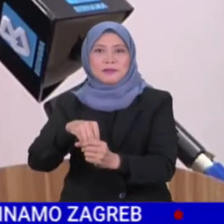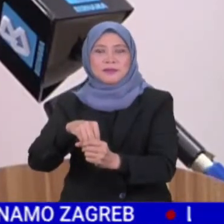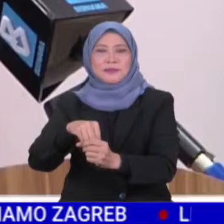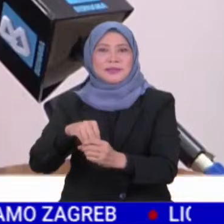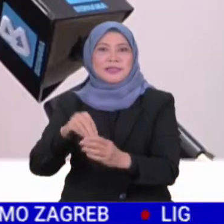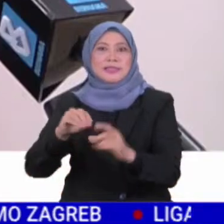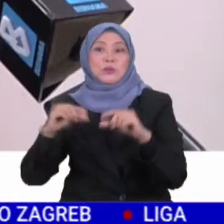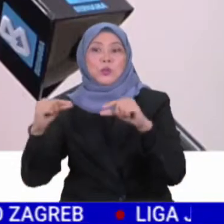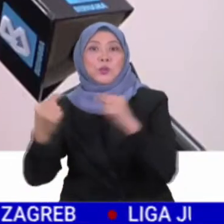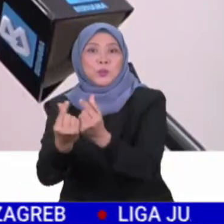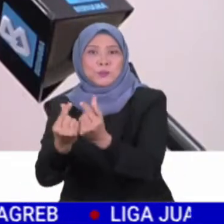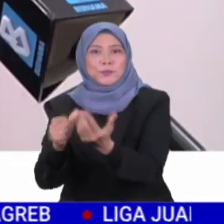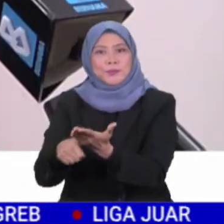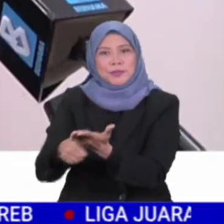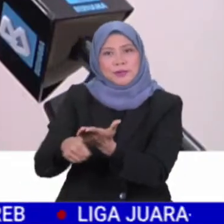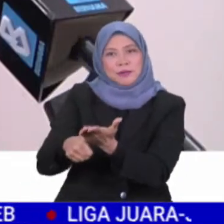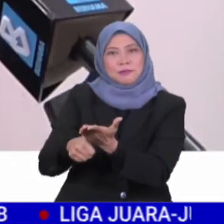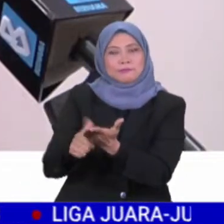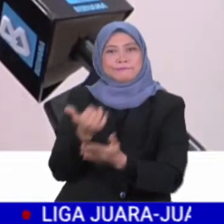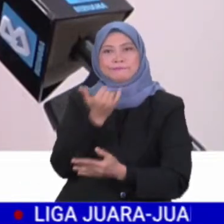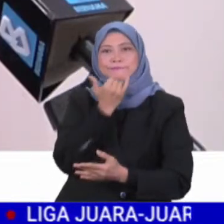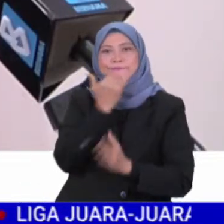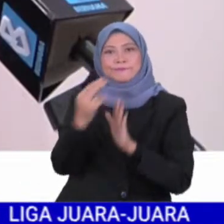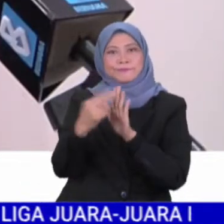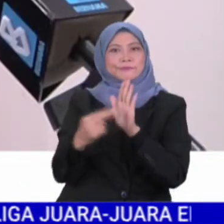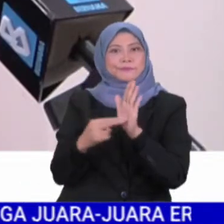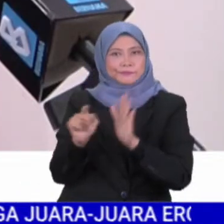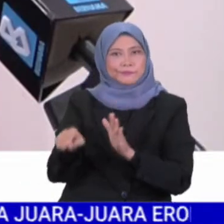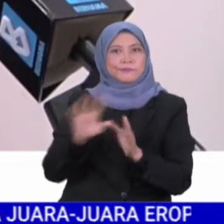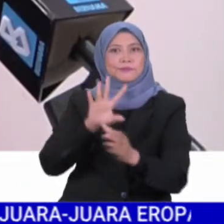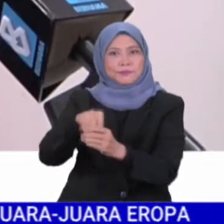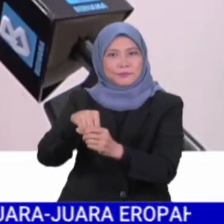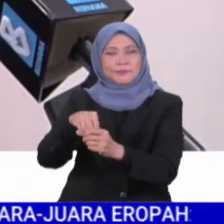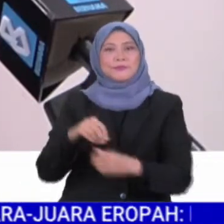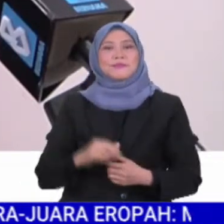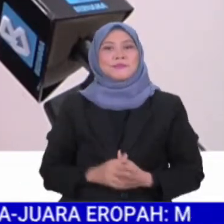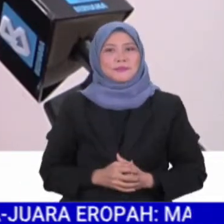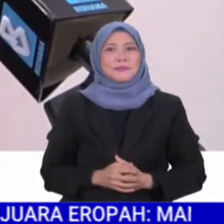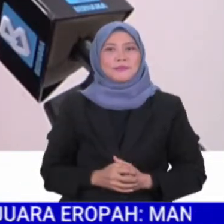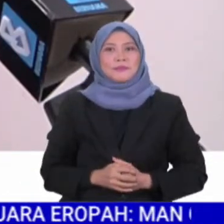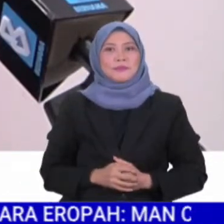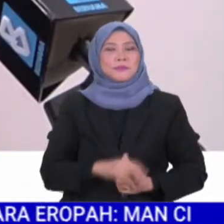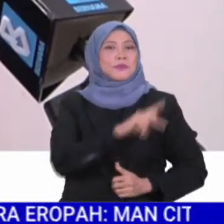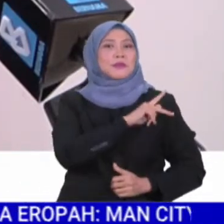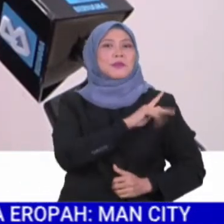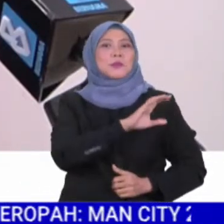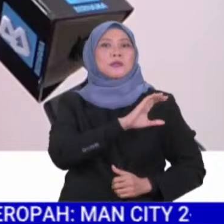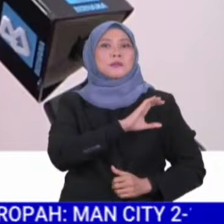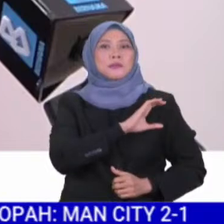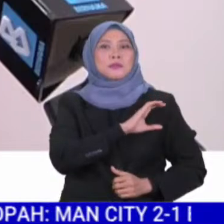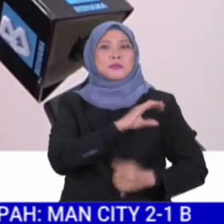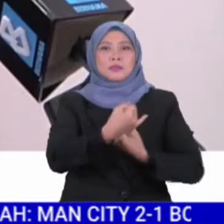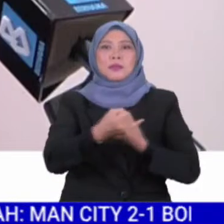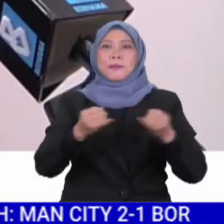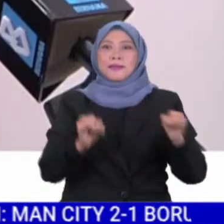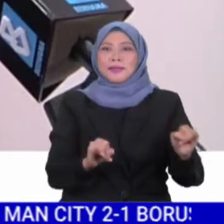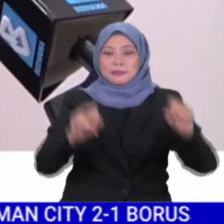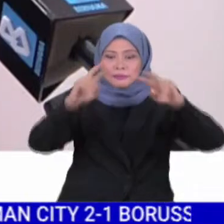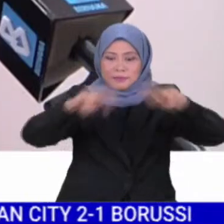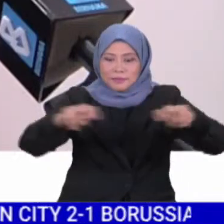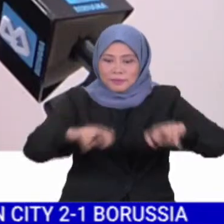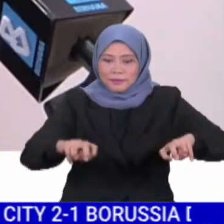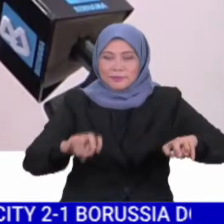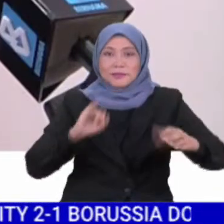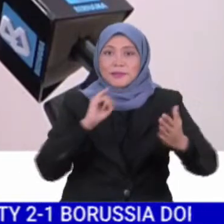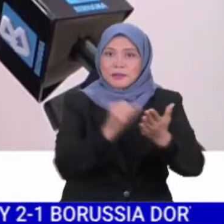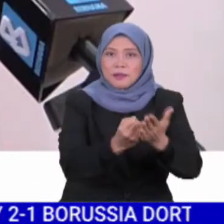sindiket yang menyalahi undang-undang. Dan hasil daripada itu, ketua polis, ketua Jabatan Siasatan Jenayah telah